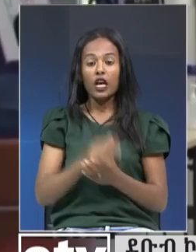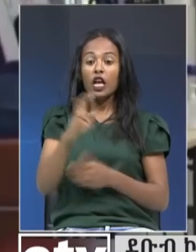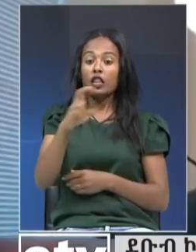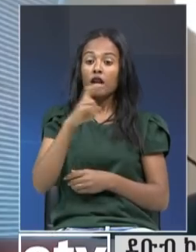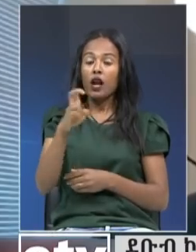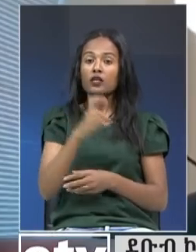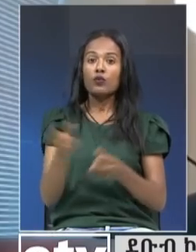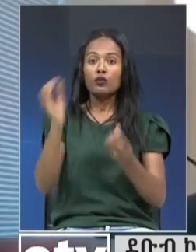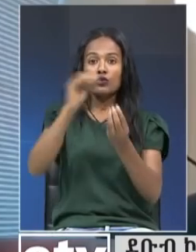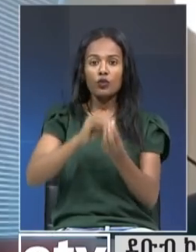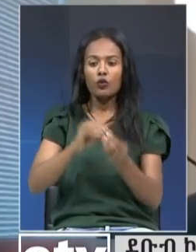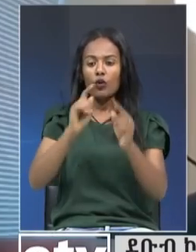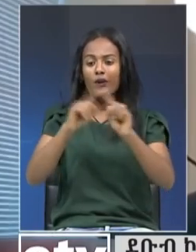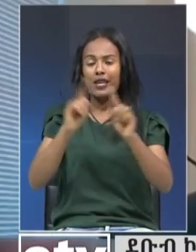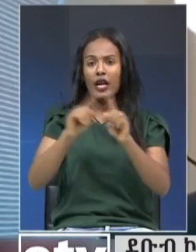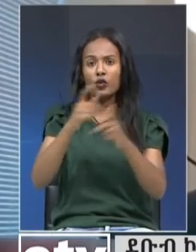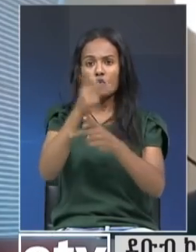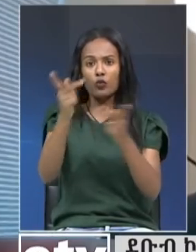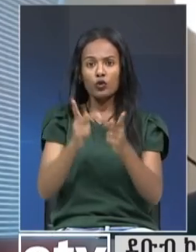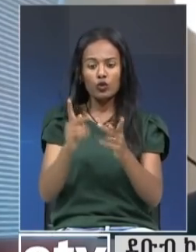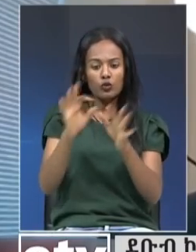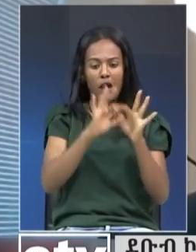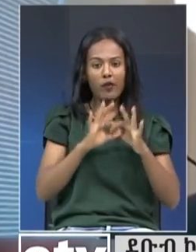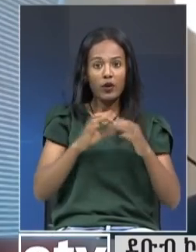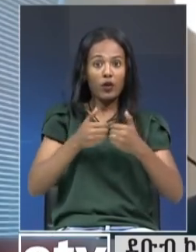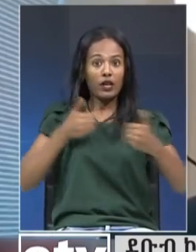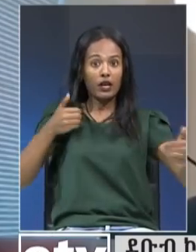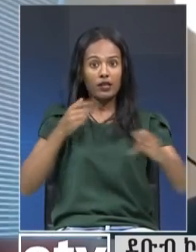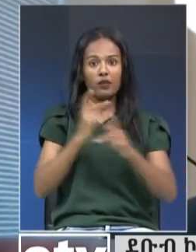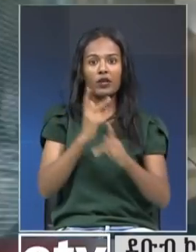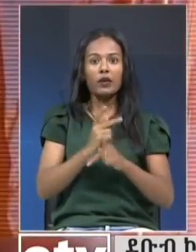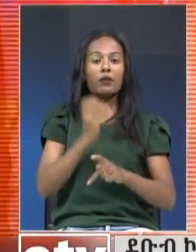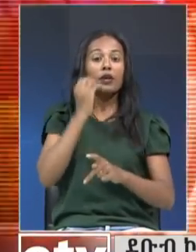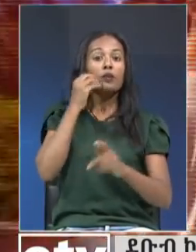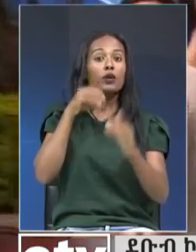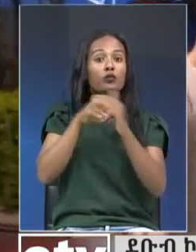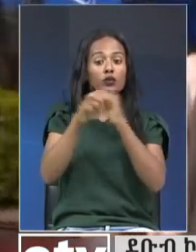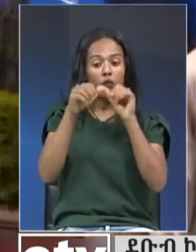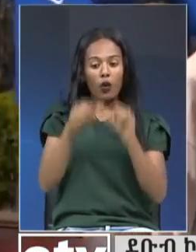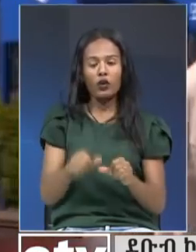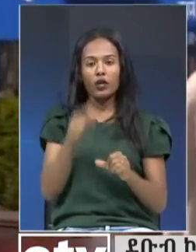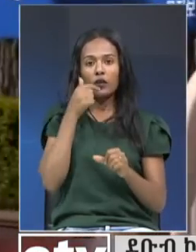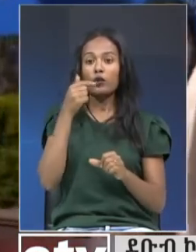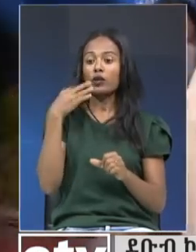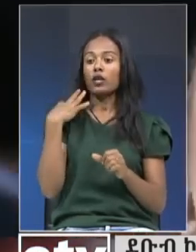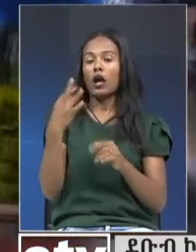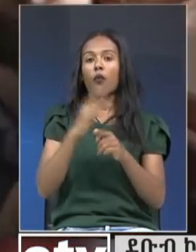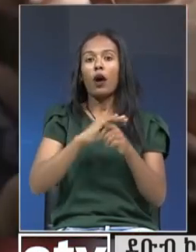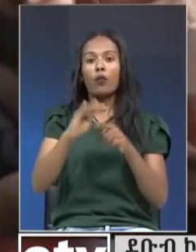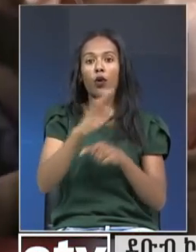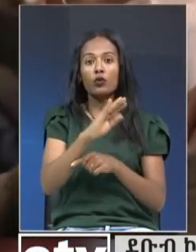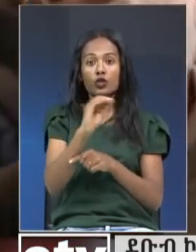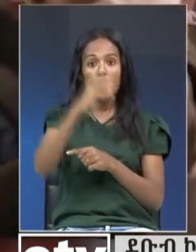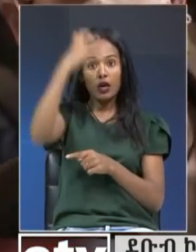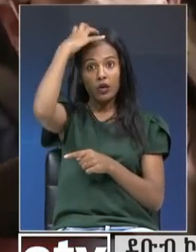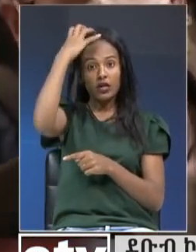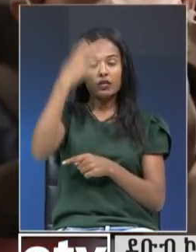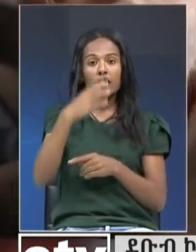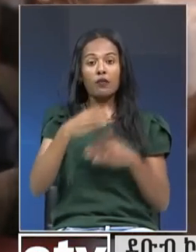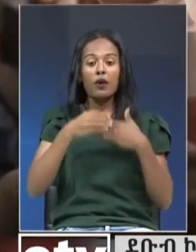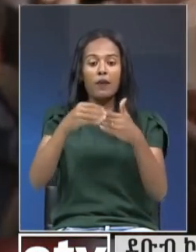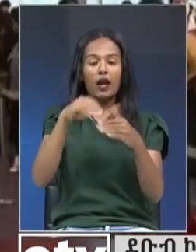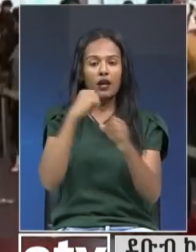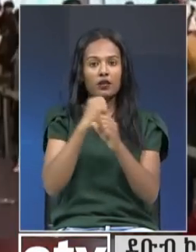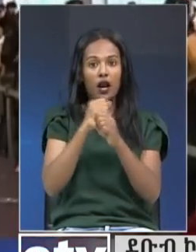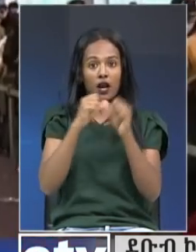ትራንስፖርትን ጨምሮ በተለያዩ ቦታዎች ማህበራዊ ርቀትን መጠበቅ በቤት ውስጥ መቆየት የሚሉትን የጤና ባለሙያዎችንና የመንግስትን መመሪያ ስራ ላይ